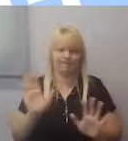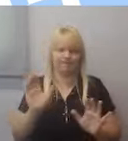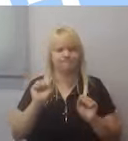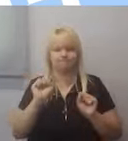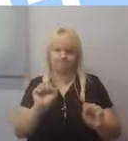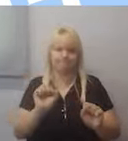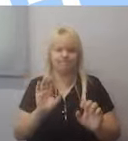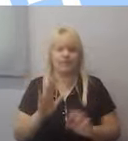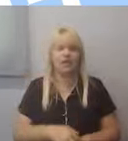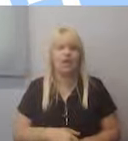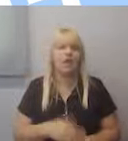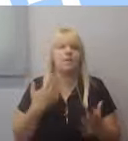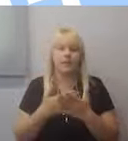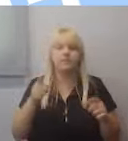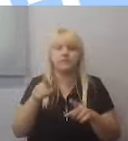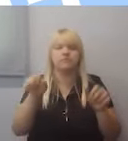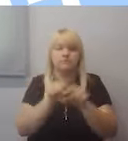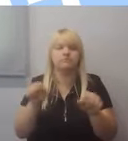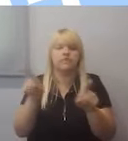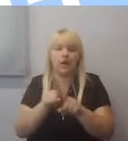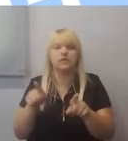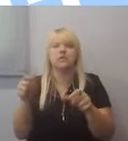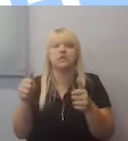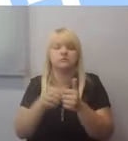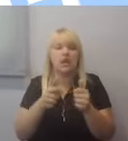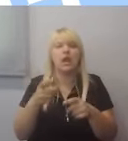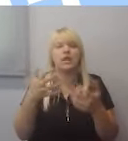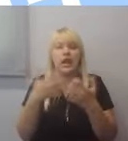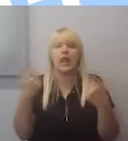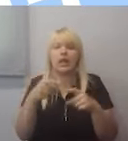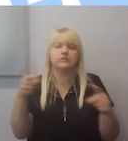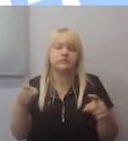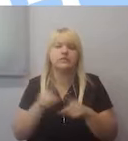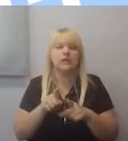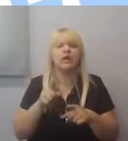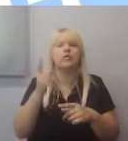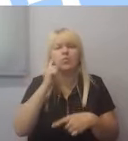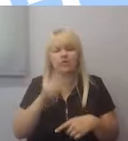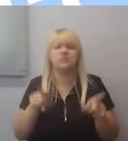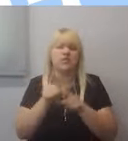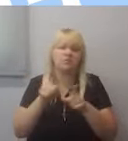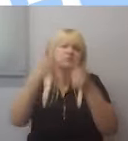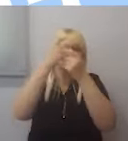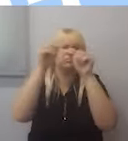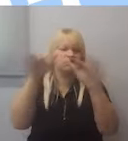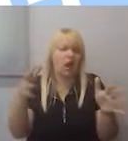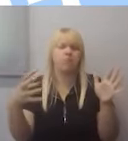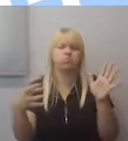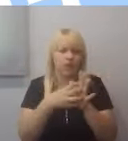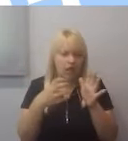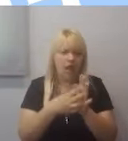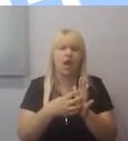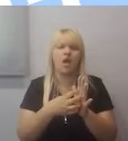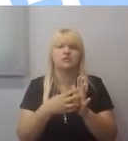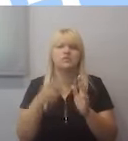viņu klātbūtne t kara laikā arī arī arī zināms risks jā tas otrs jā protams tas visas apziņošanas aplikācijas un droši vien kolēģi no lukt arī stāstīs par par par